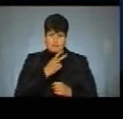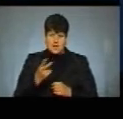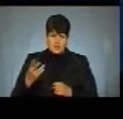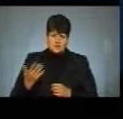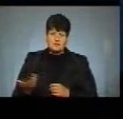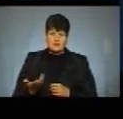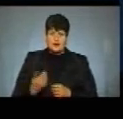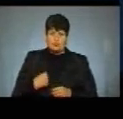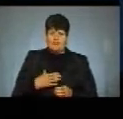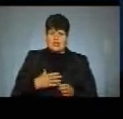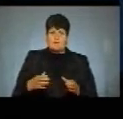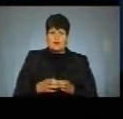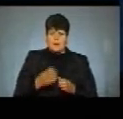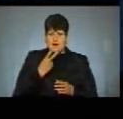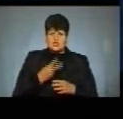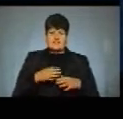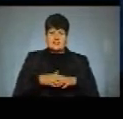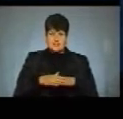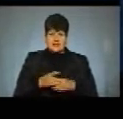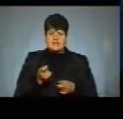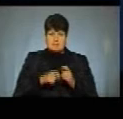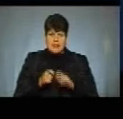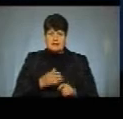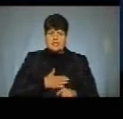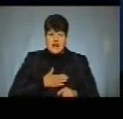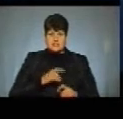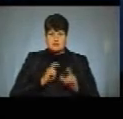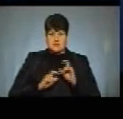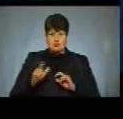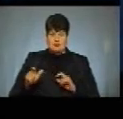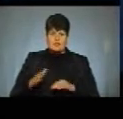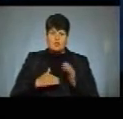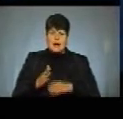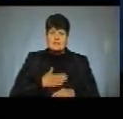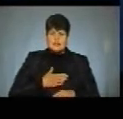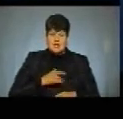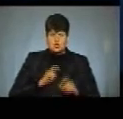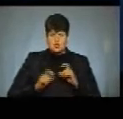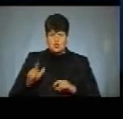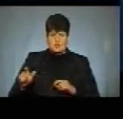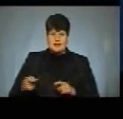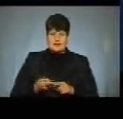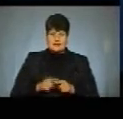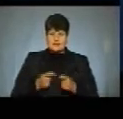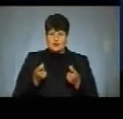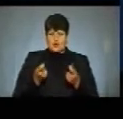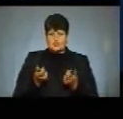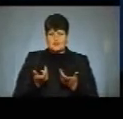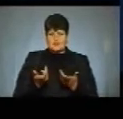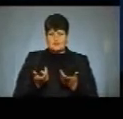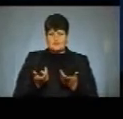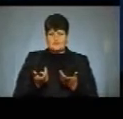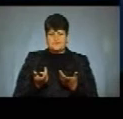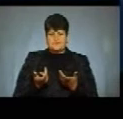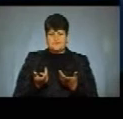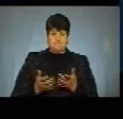наш батальйон, бачив сітки, які були сплетені нашими студентами, руками наших студентів. Це, звичайно, десь трошки так воно надає певного